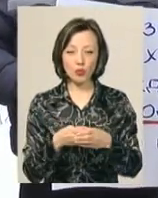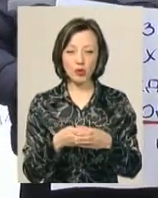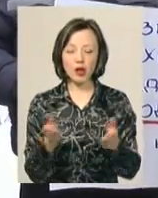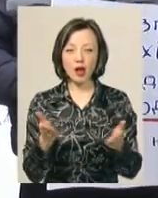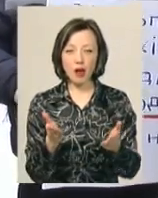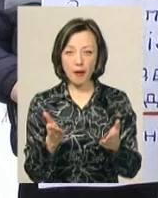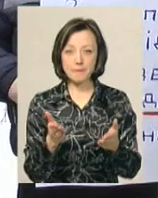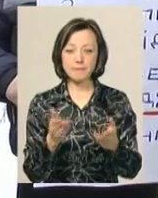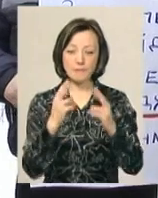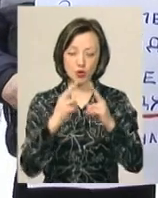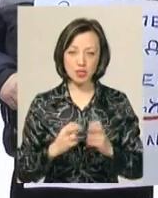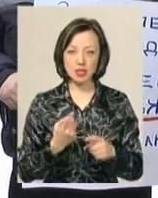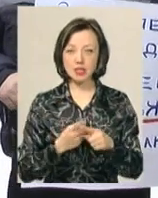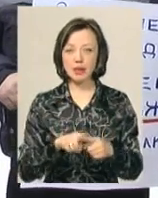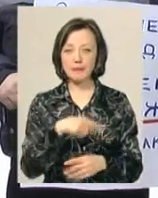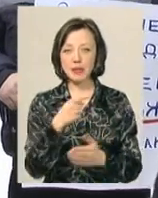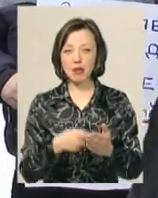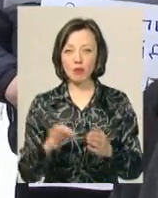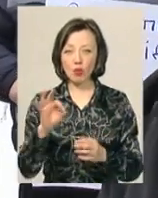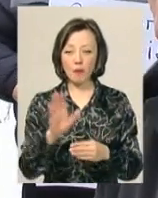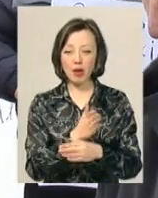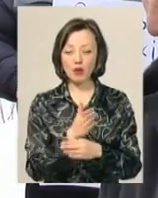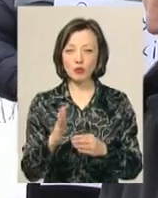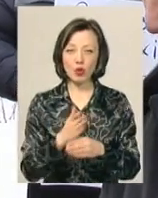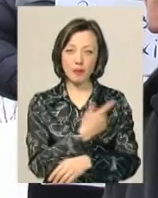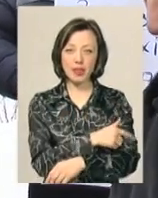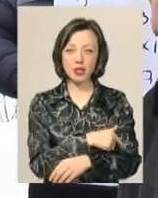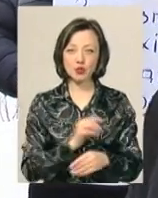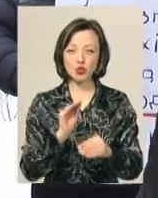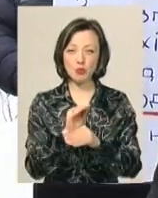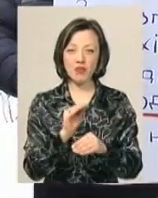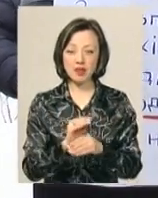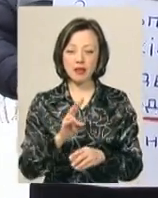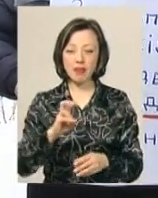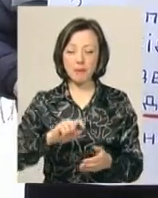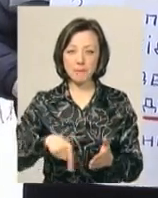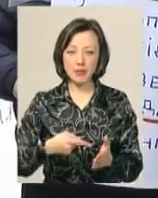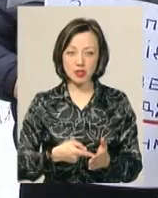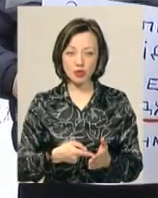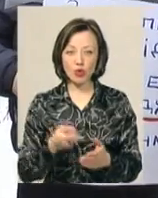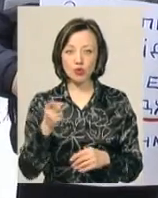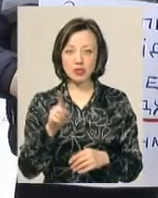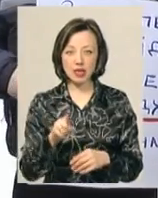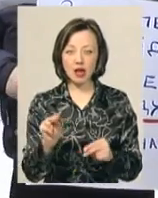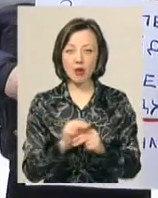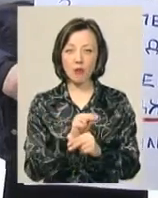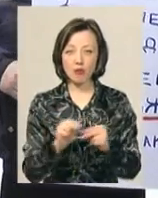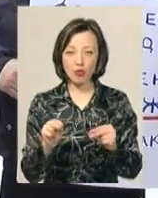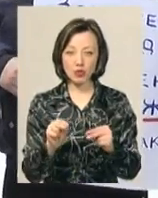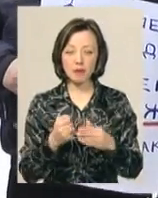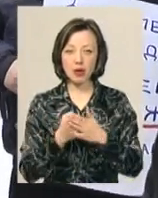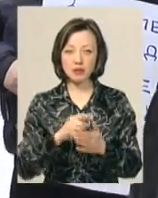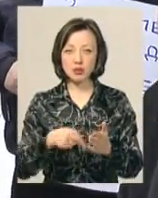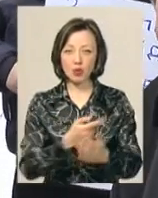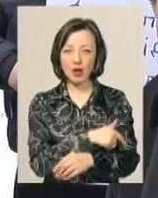яка попрацювала б над цим питанням про перерозподіл медичної субвенції на місто, оскільки ремонт уже на базі міської